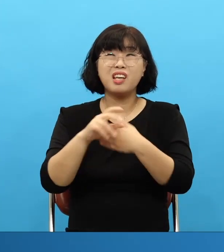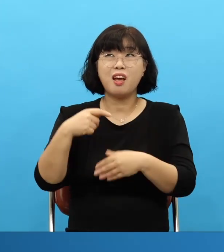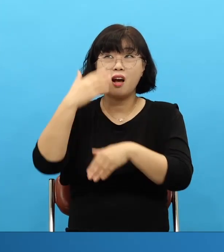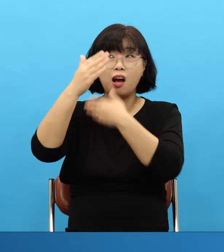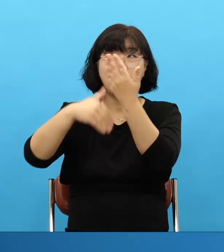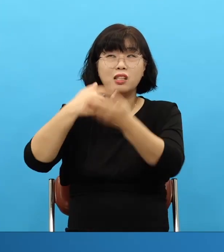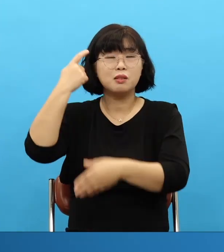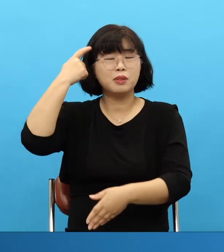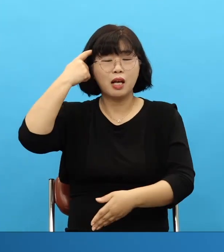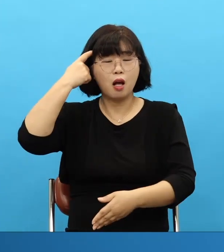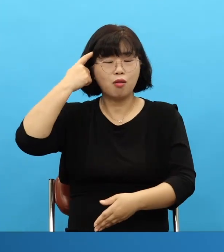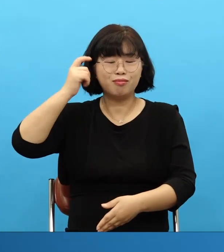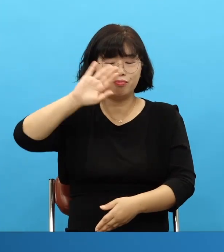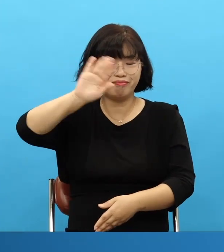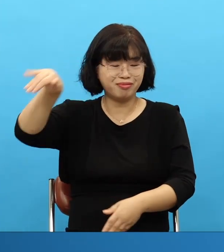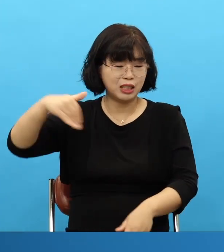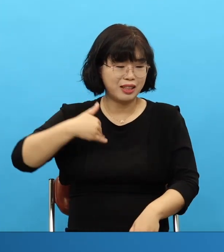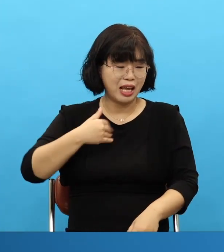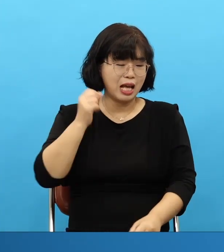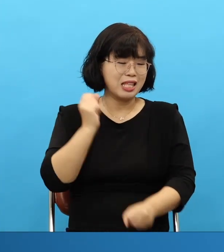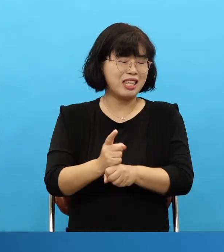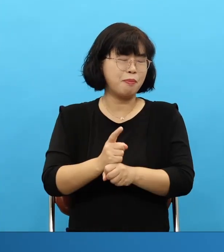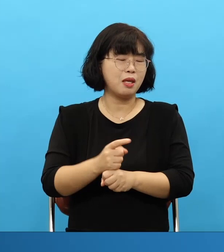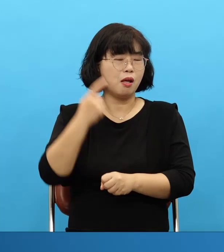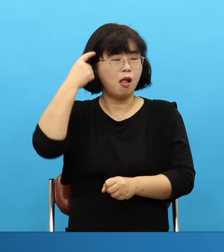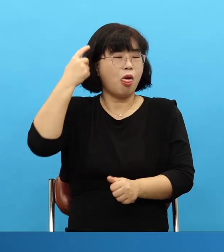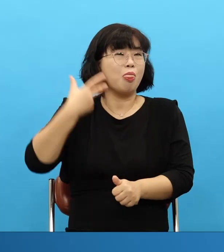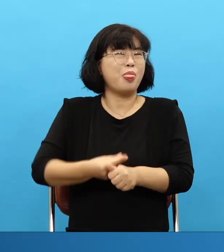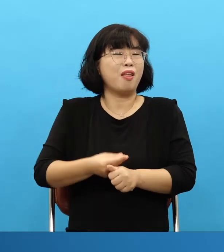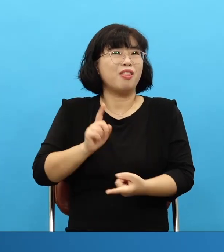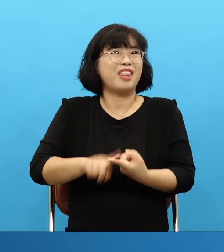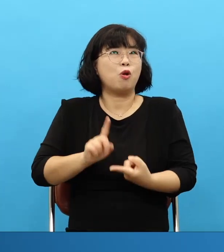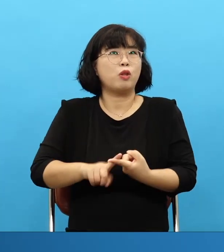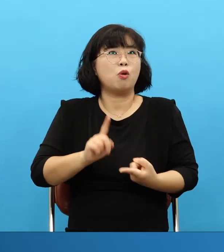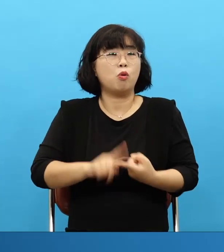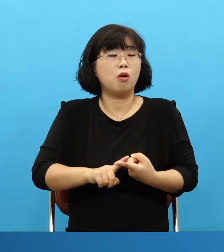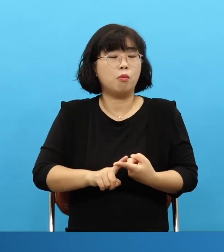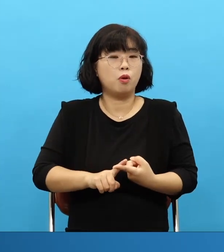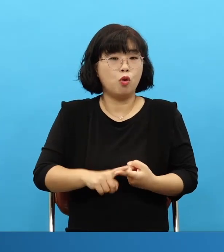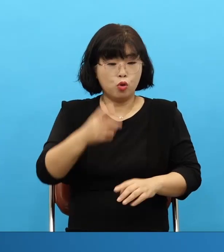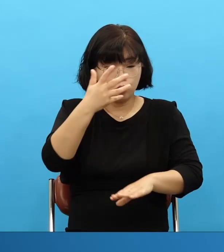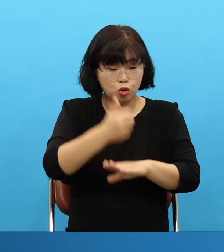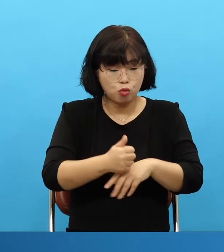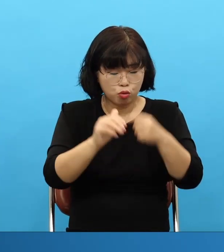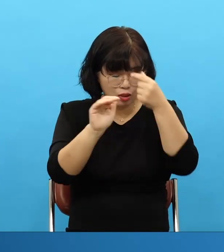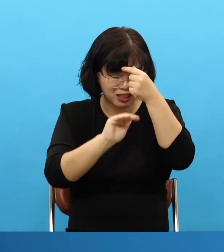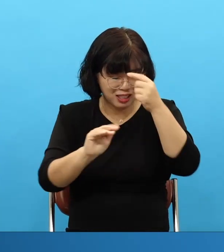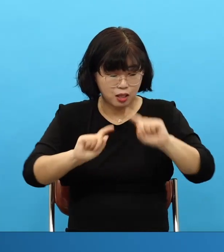this taking place, then your worship, your prayer, the word really amounts to nothing. 하나님의